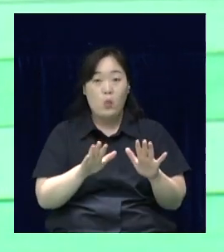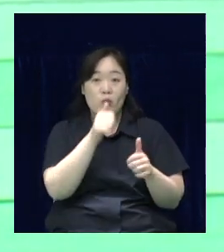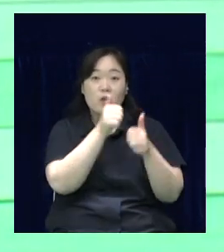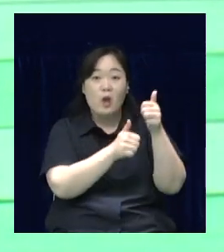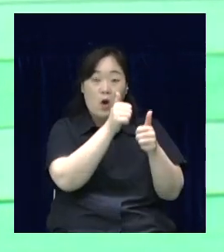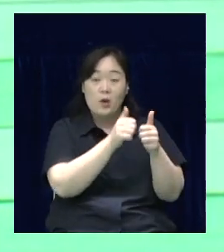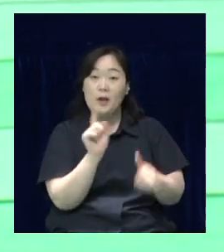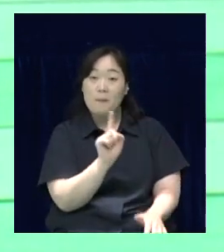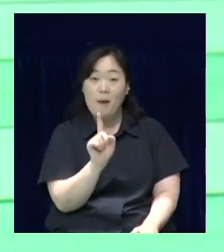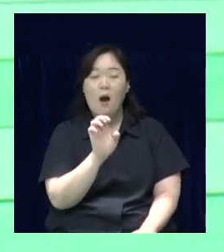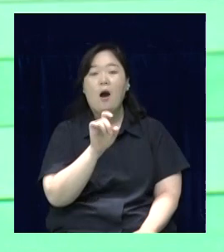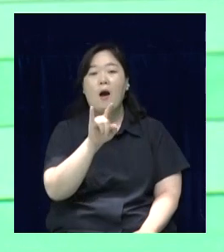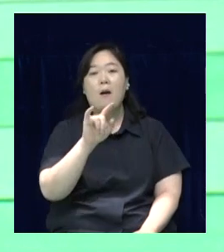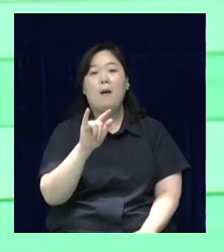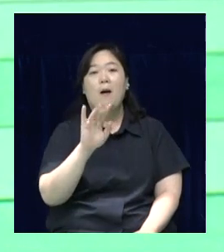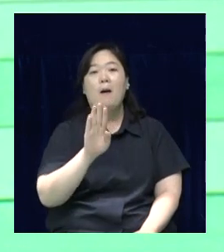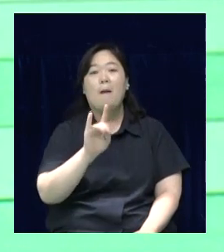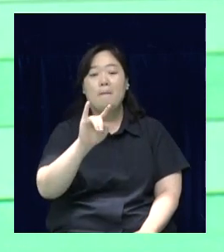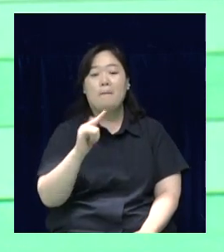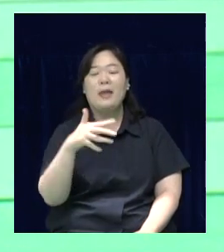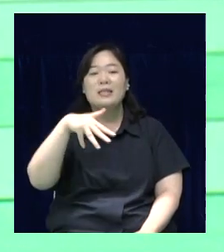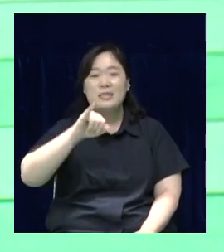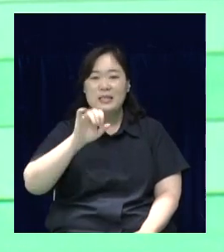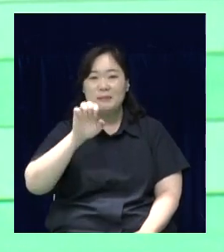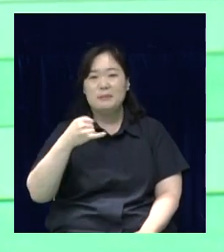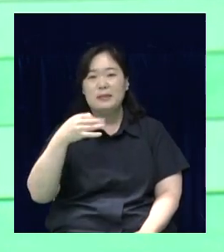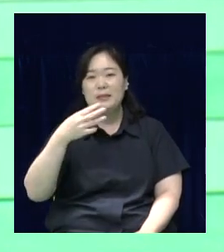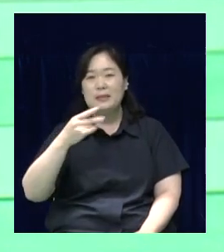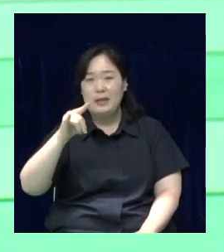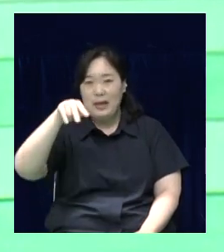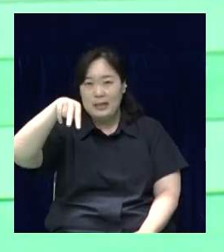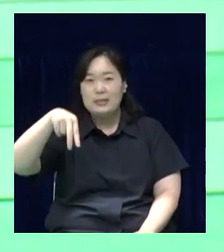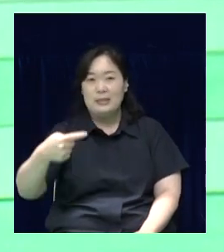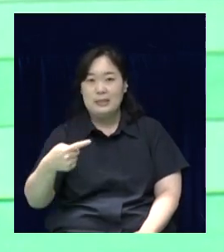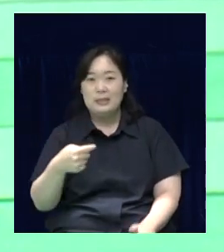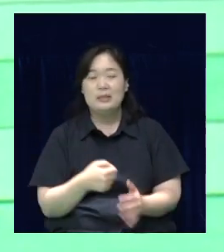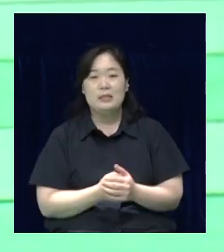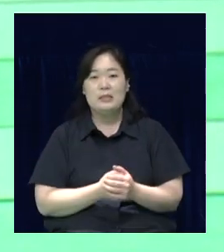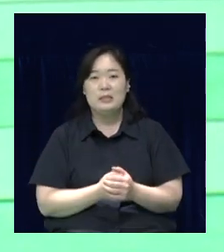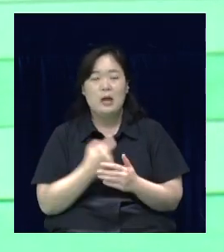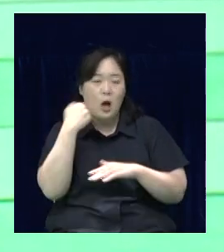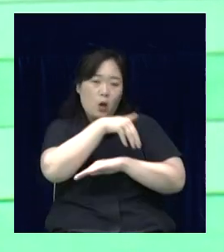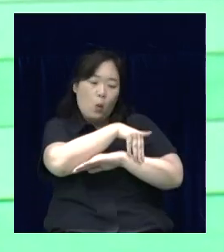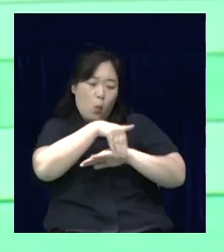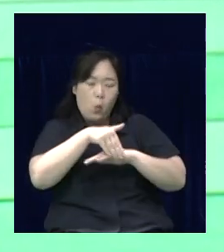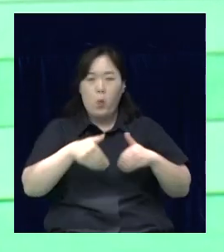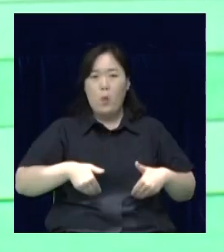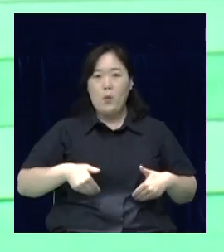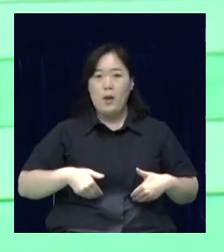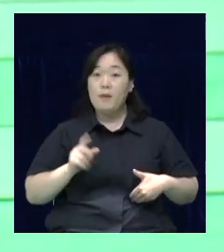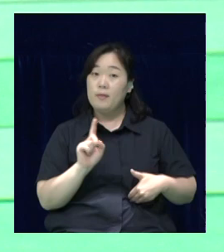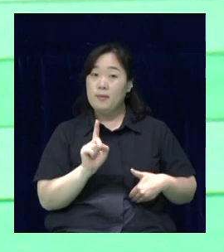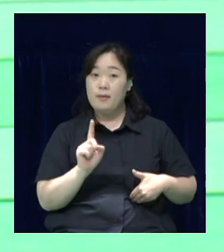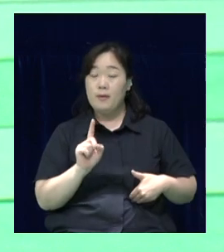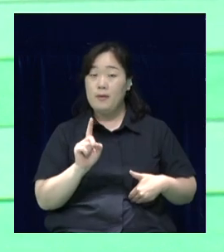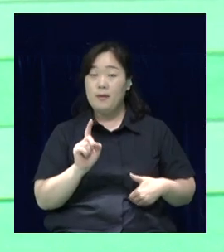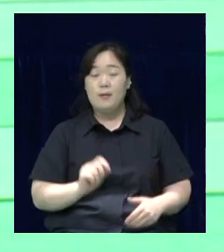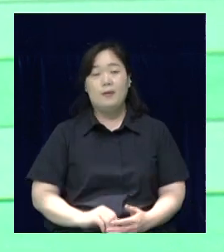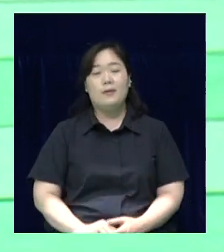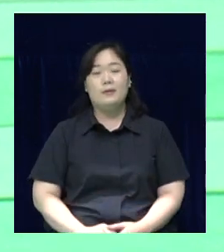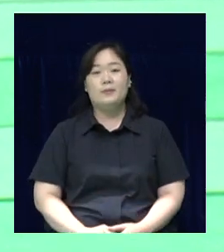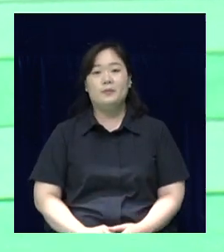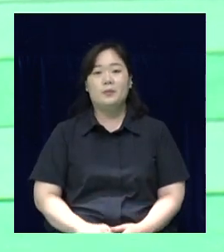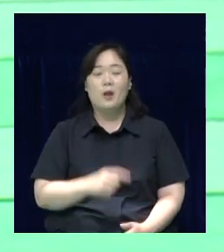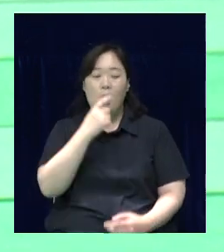벤치프레스부 경기인데 이 벤치프레스부 좀 이 전략 같은 것들이 좀 필요할 것 같은데 어떤 부분들이 좀 필요할까요? 예, 먼저